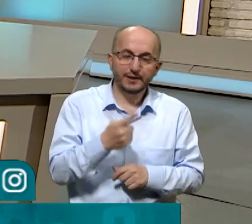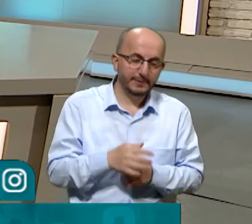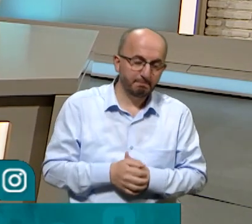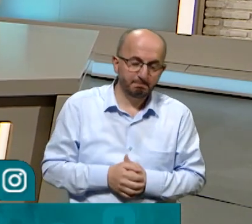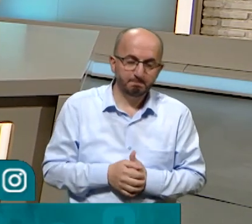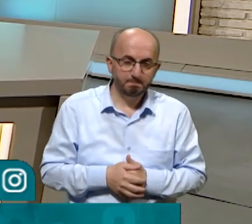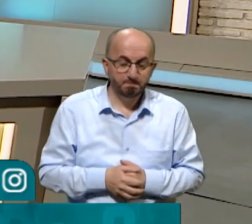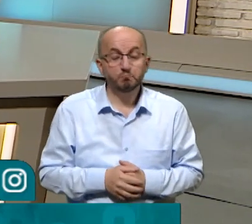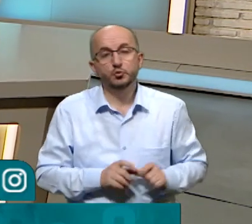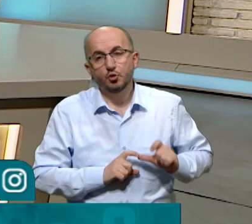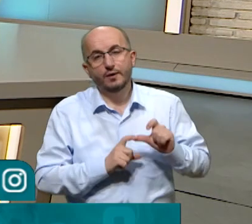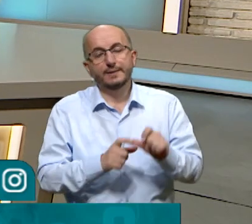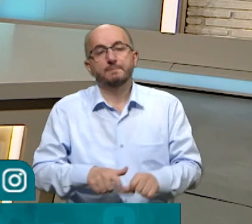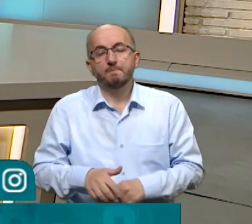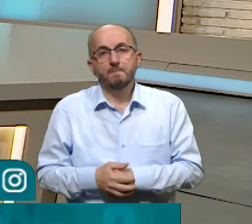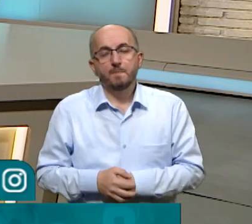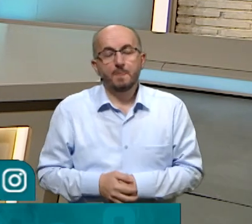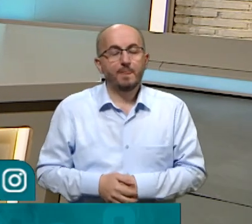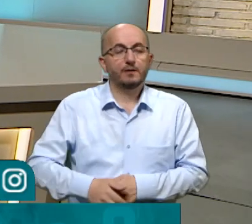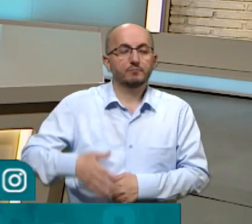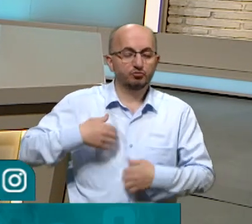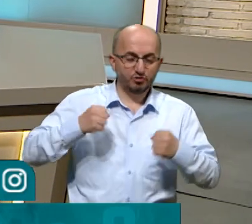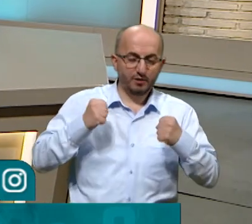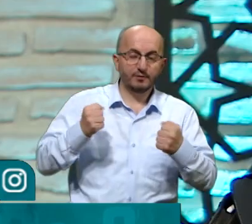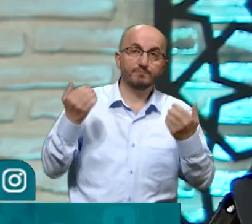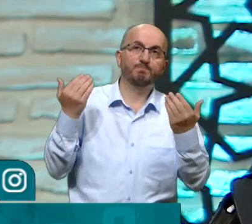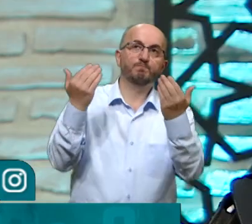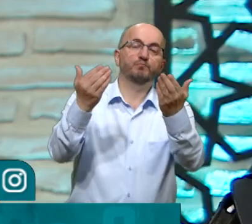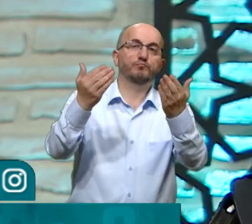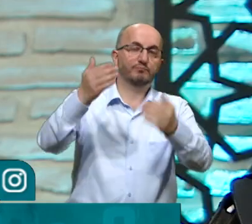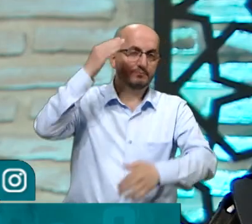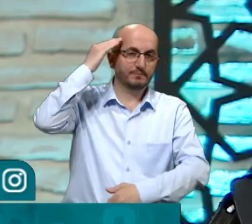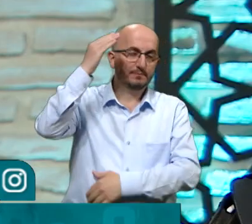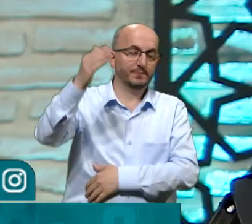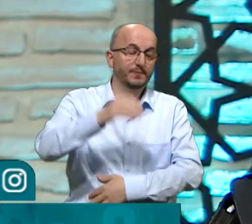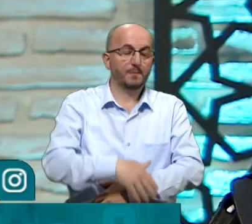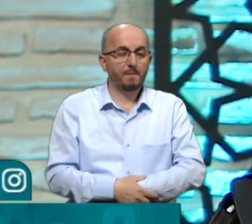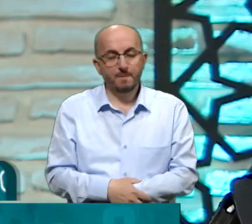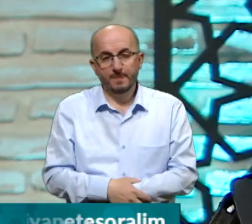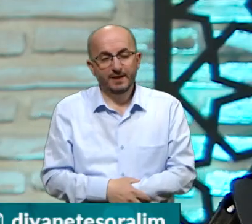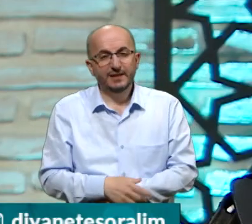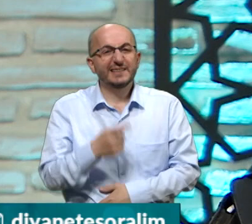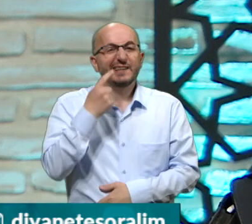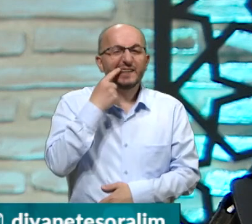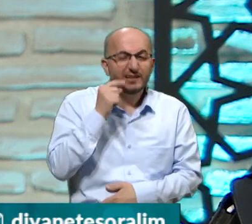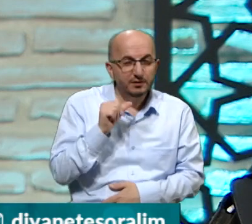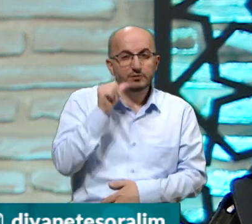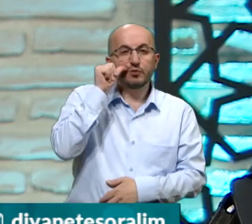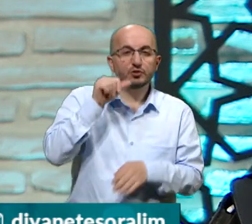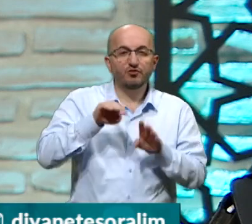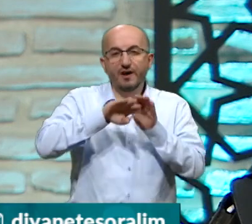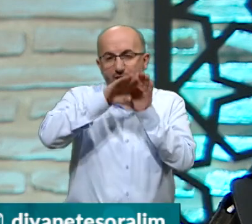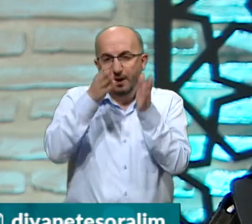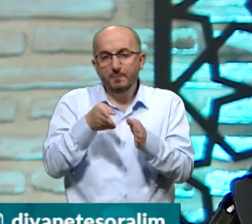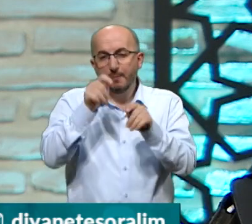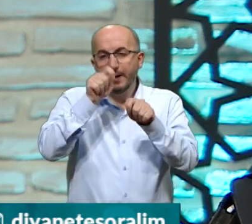böyle soralım Bayram Bey size de sıhhat diliyoruz kahramana selam olsun Hayırlı akşamlar diş dolgusu ve kaplama